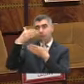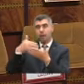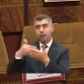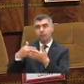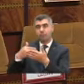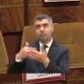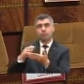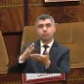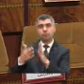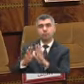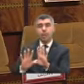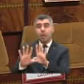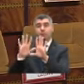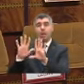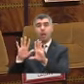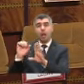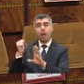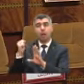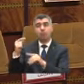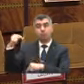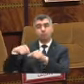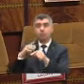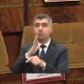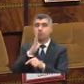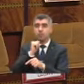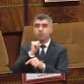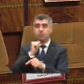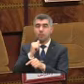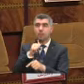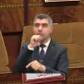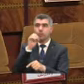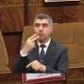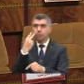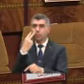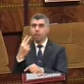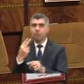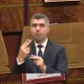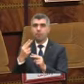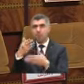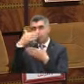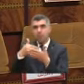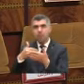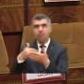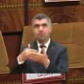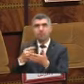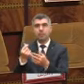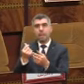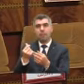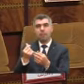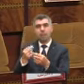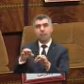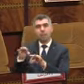اللي تقريبا راه 10 سنوات او 15 سنه ما جاش المغرب وباغي يجي يشوف بلاده نظرا لهاد